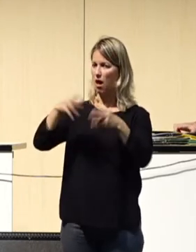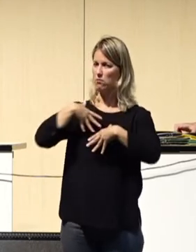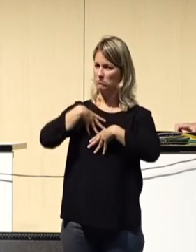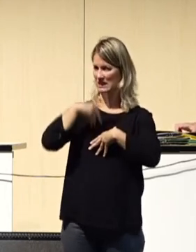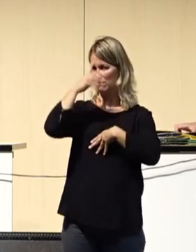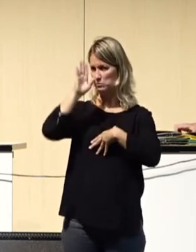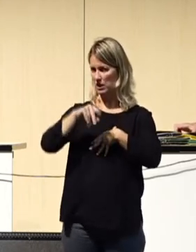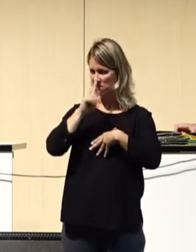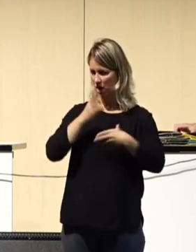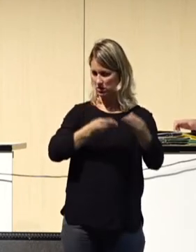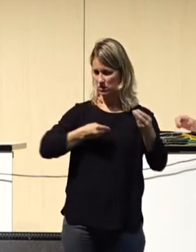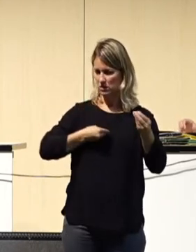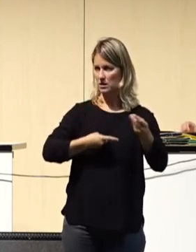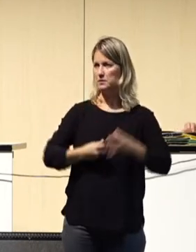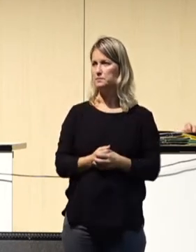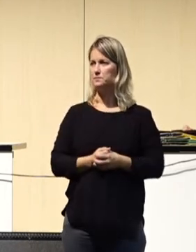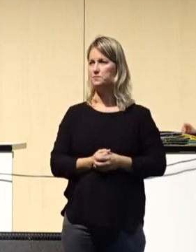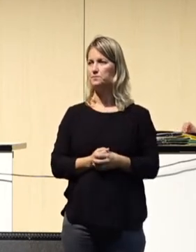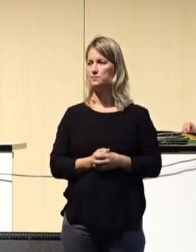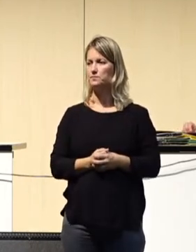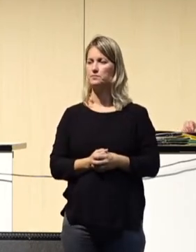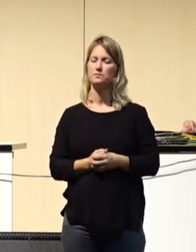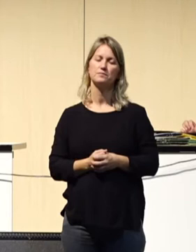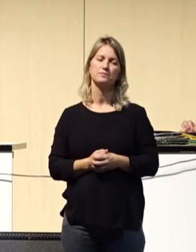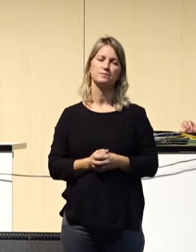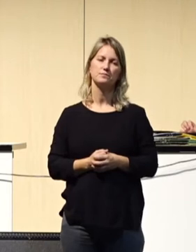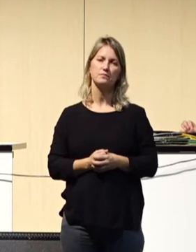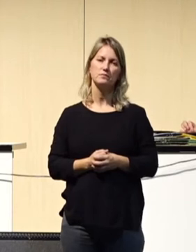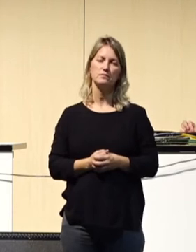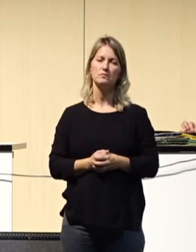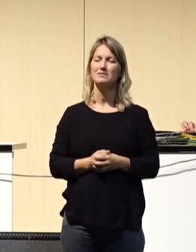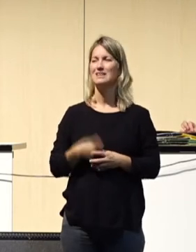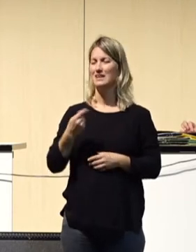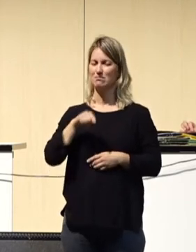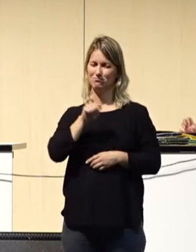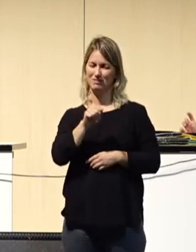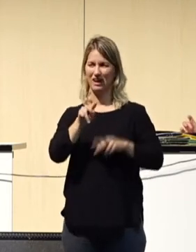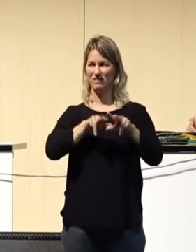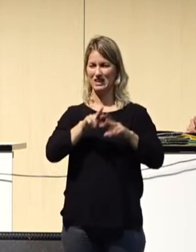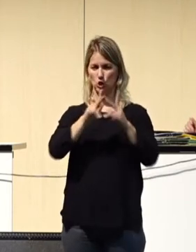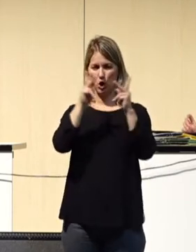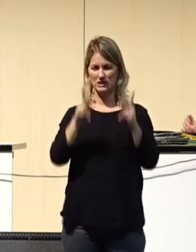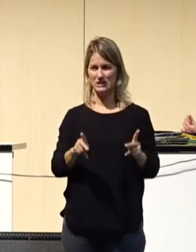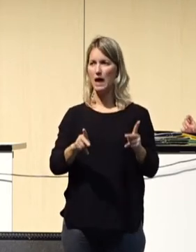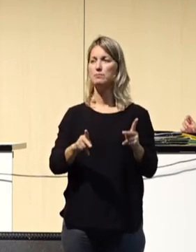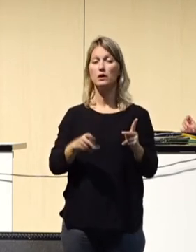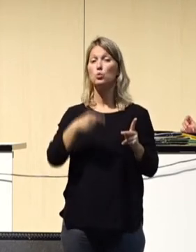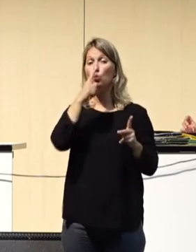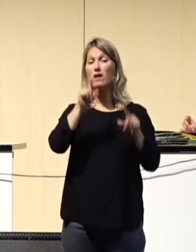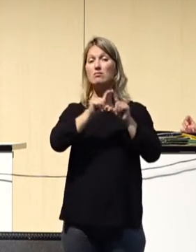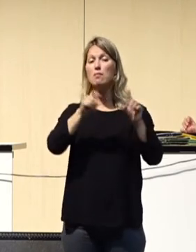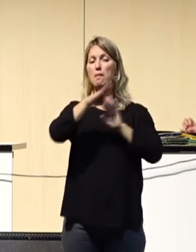Lösungen gefunden werden können? Ja, also das Verkehrskonzept geht ja über die reine Parkplatzthematik hinaus.